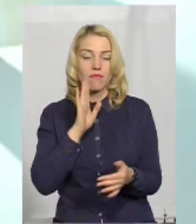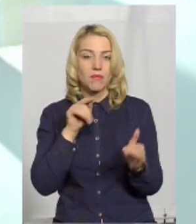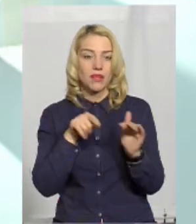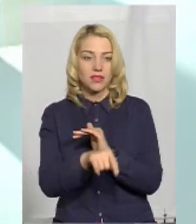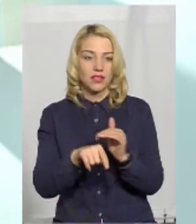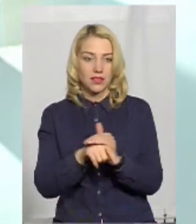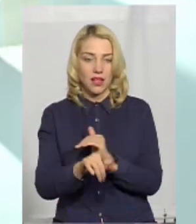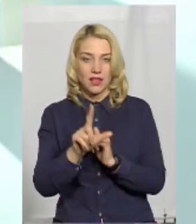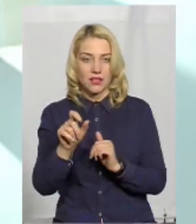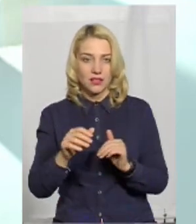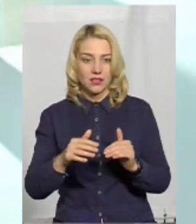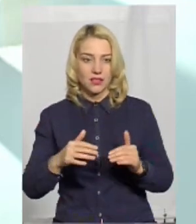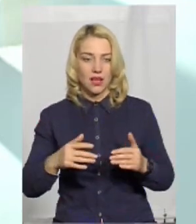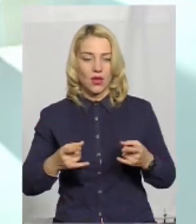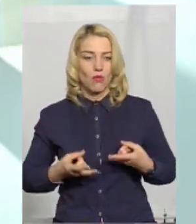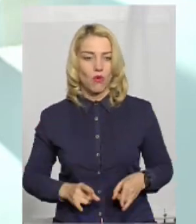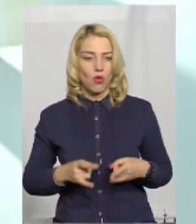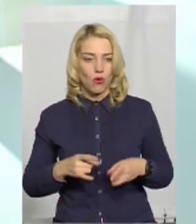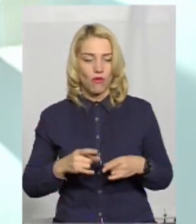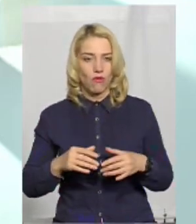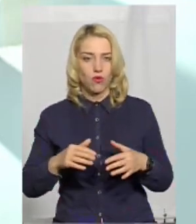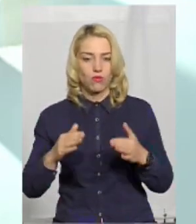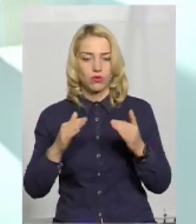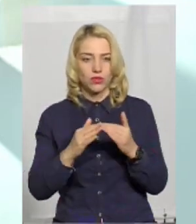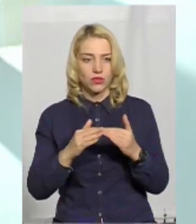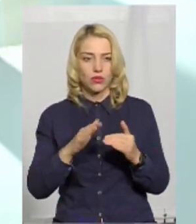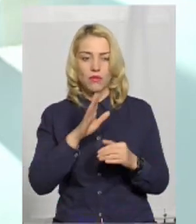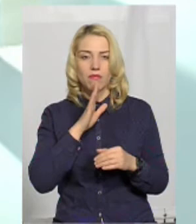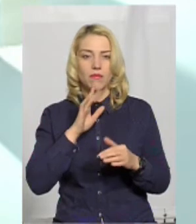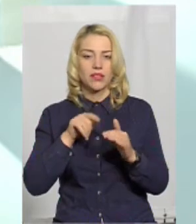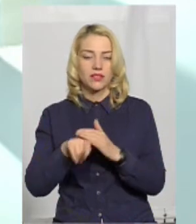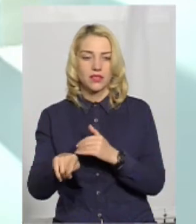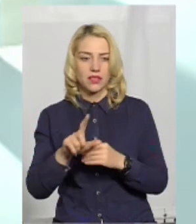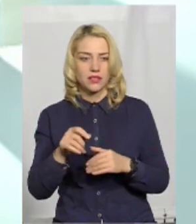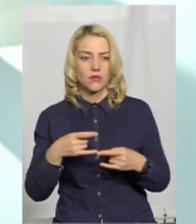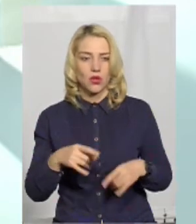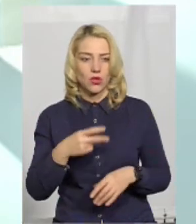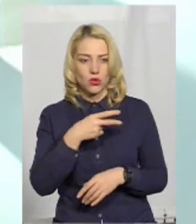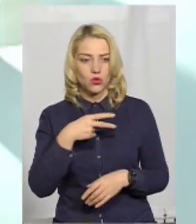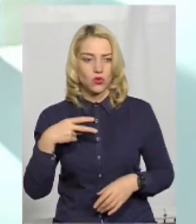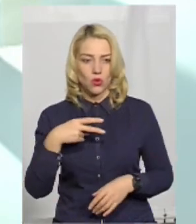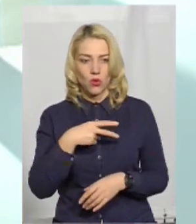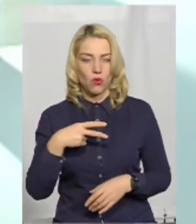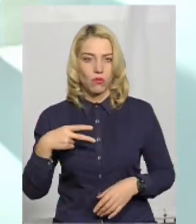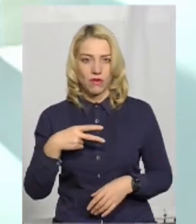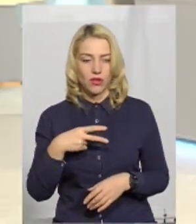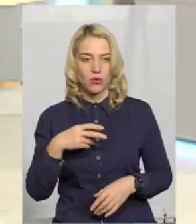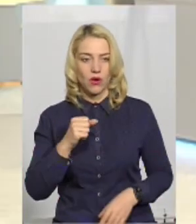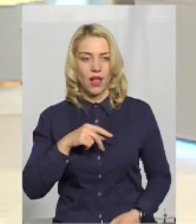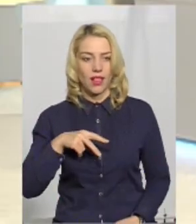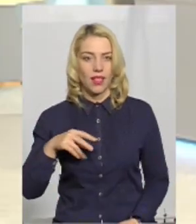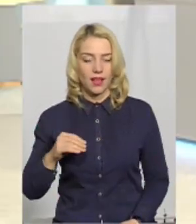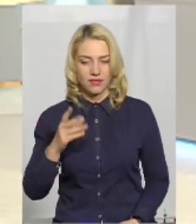з пологового будинку, ну, в них там є свої традиції ромські, мама тікала з пологового будинку, з другого поверху,